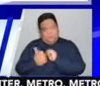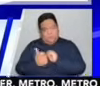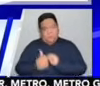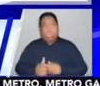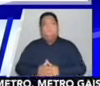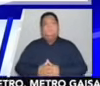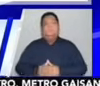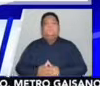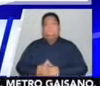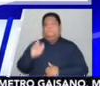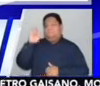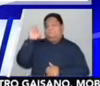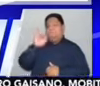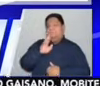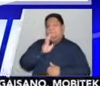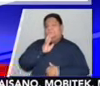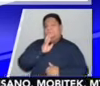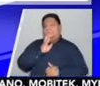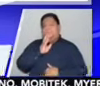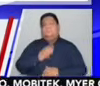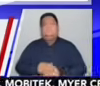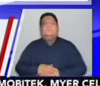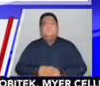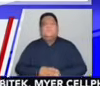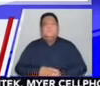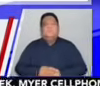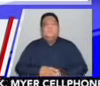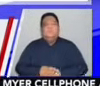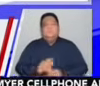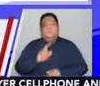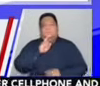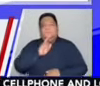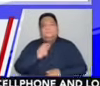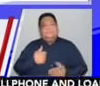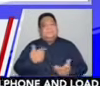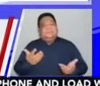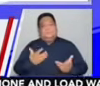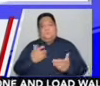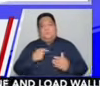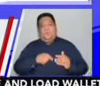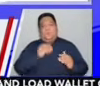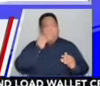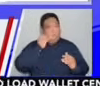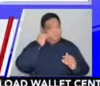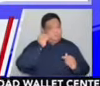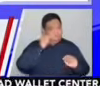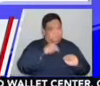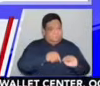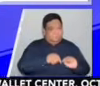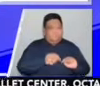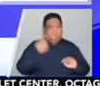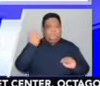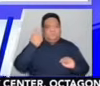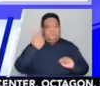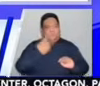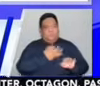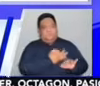kami sa sa bahay tapos may sunto sa amin na isang